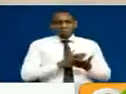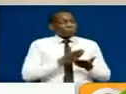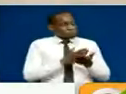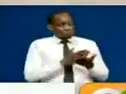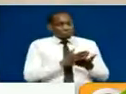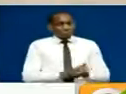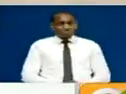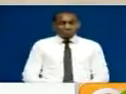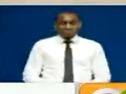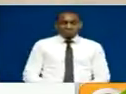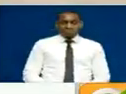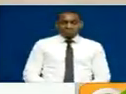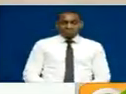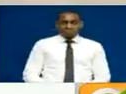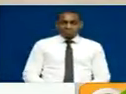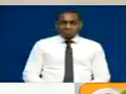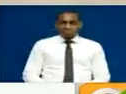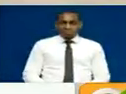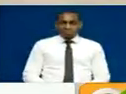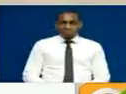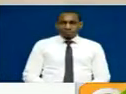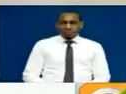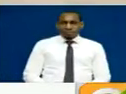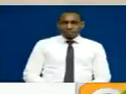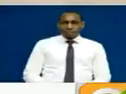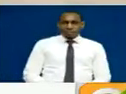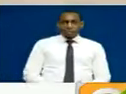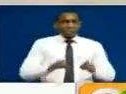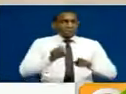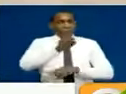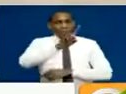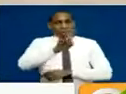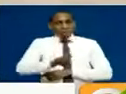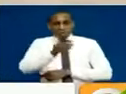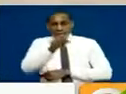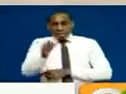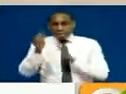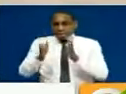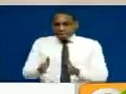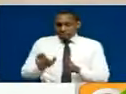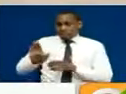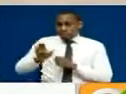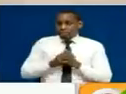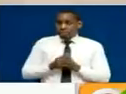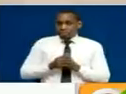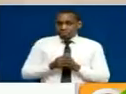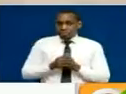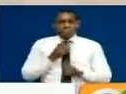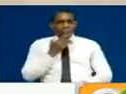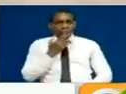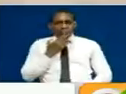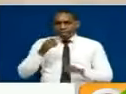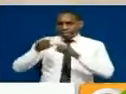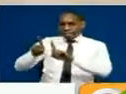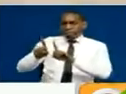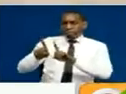mzaha bwana." "Waacha mzaha." Akamuliza yule mwenzake wa Kenya,